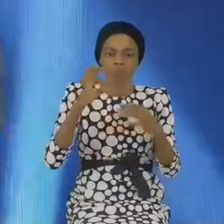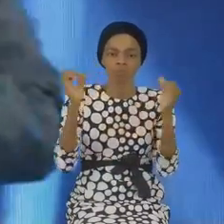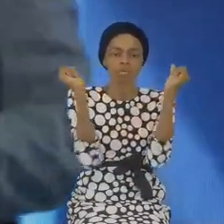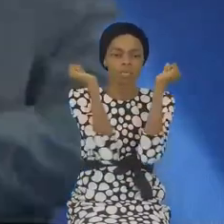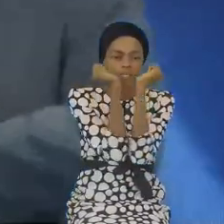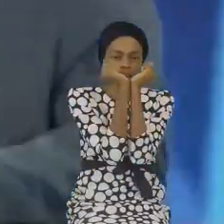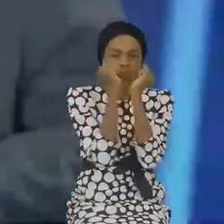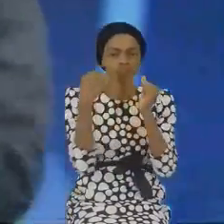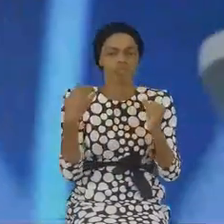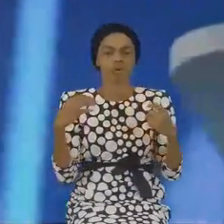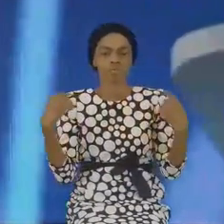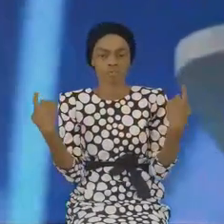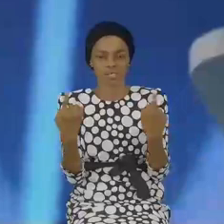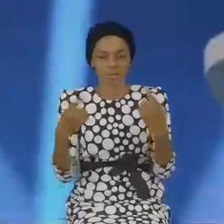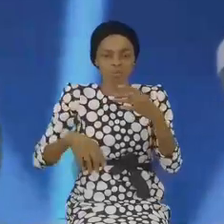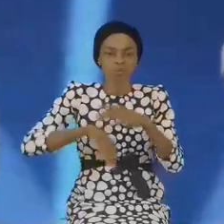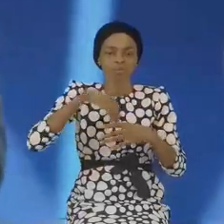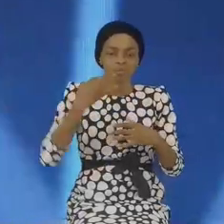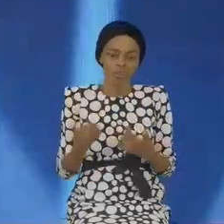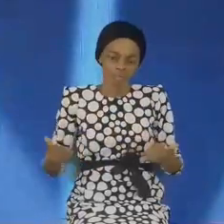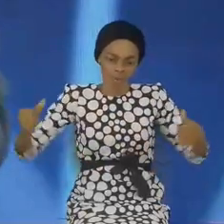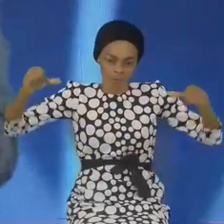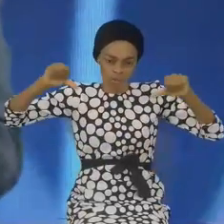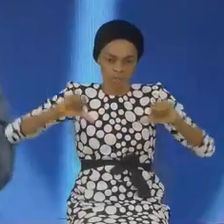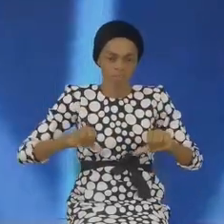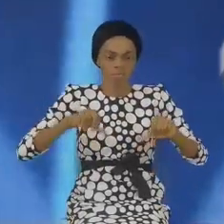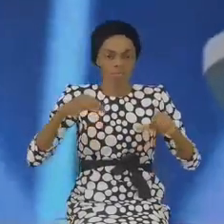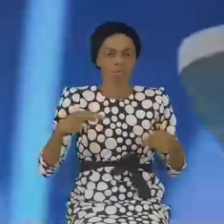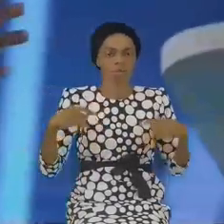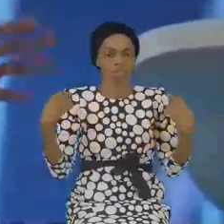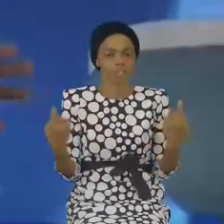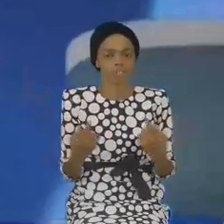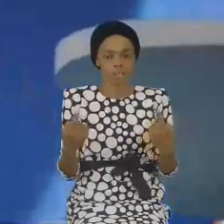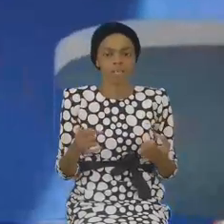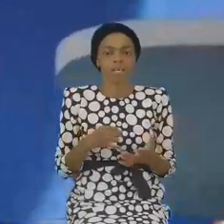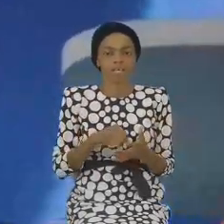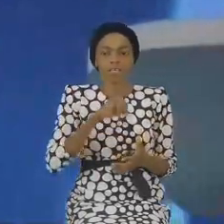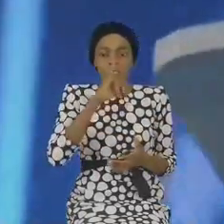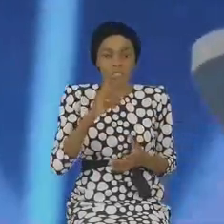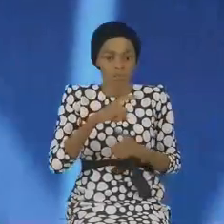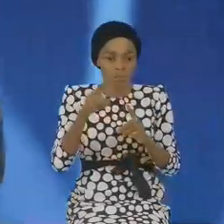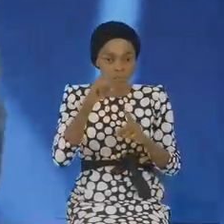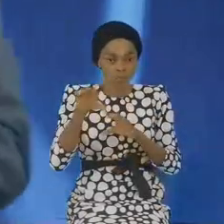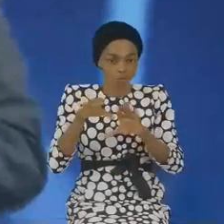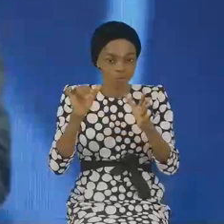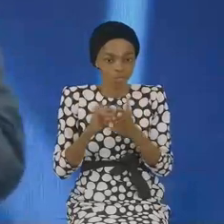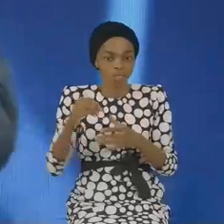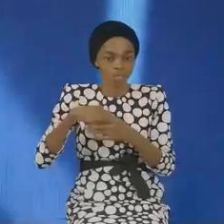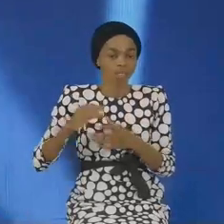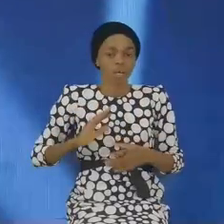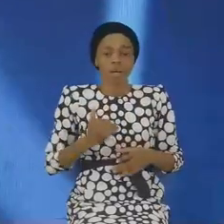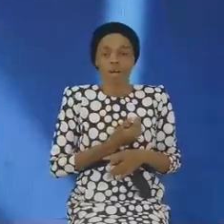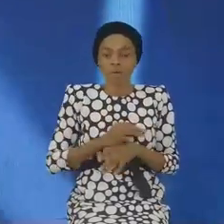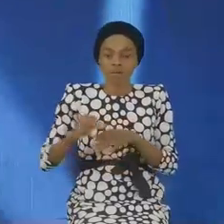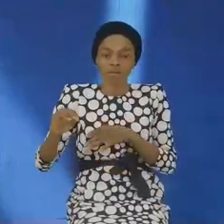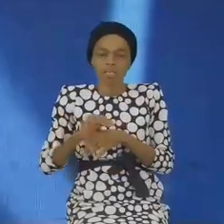péché. Et les faire sortir de la condamnation du péché. C'est lorsque nous le faisons dans nos messages, c'est lorsque nous